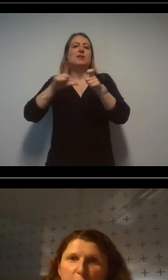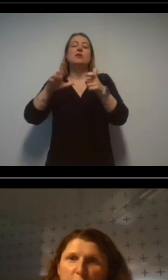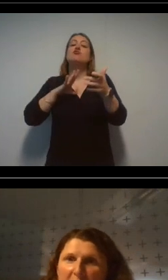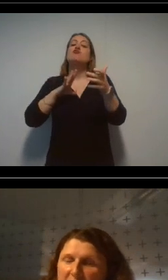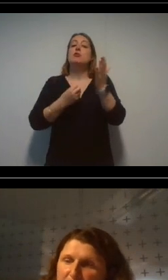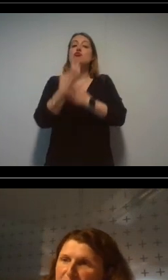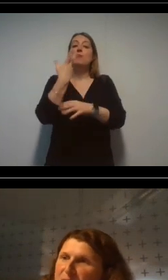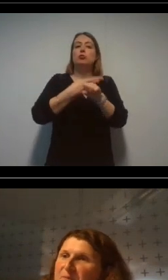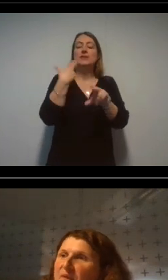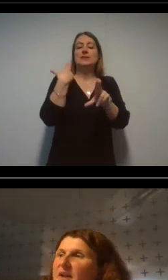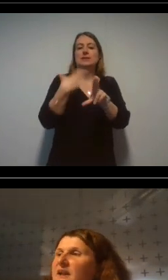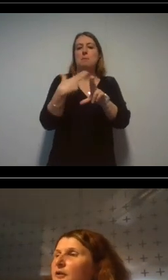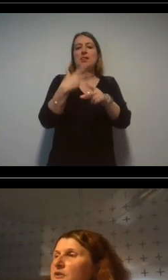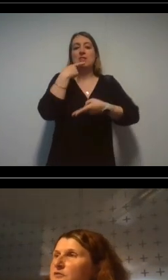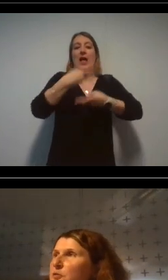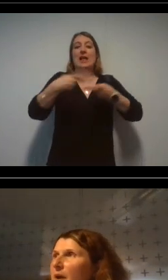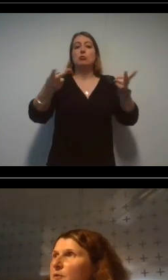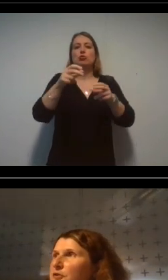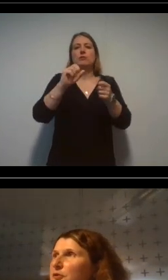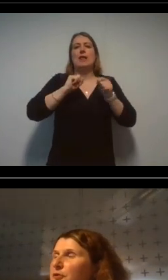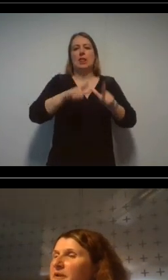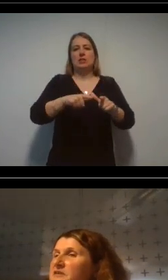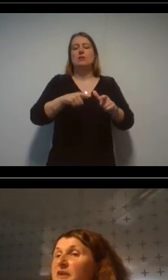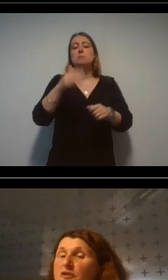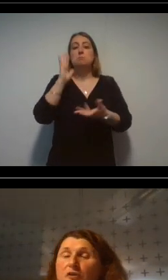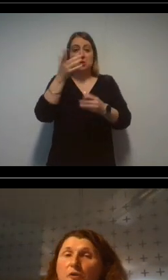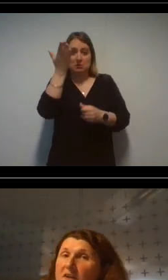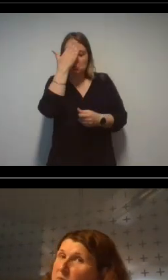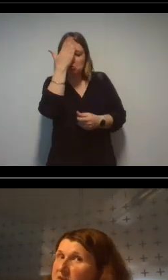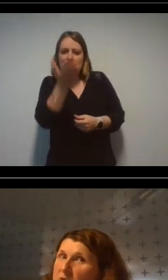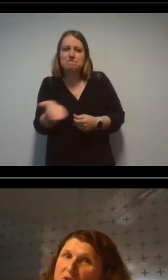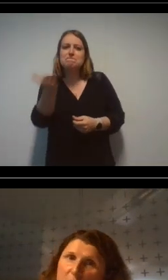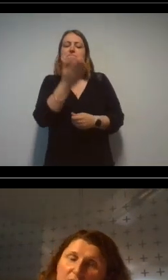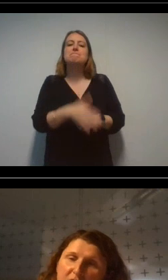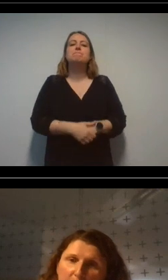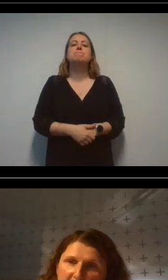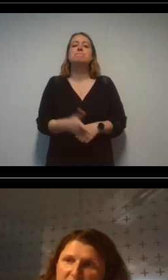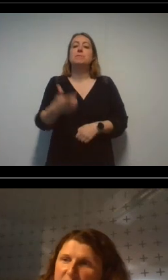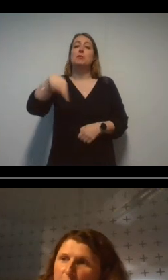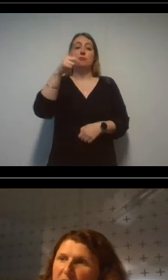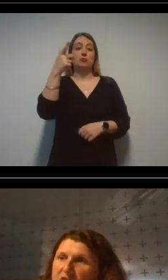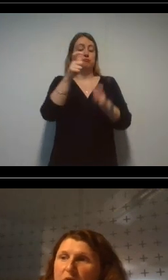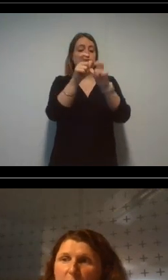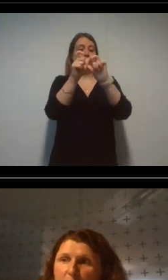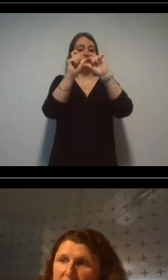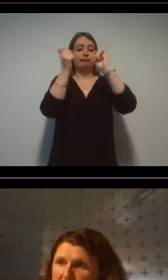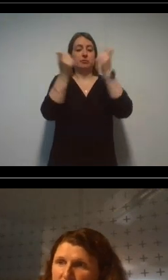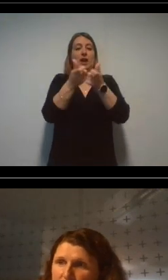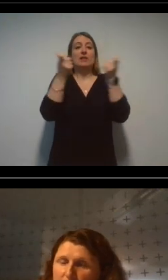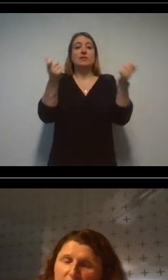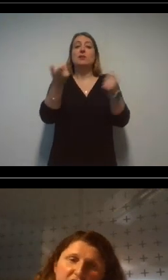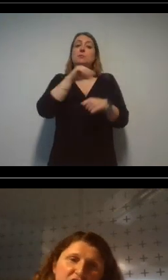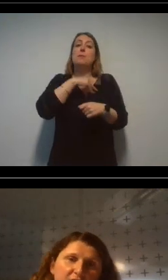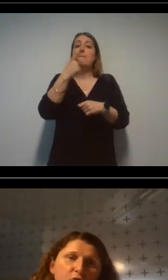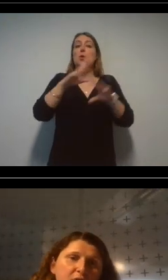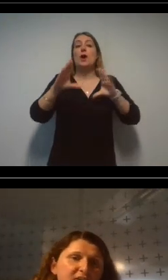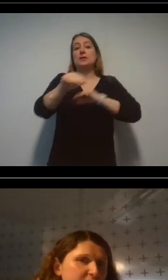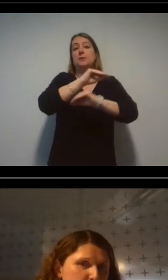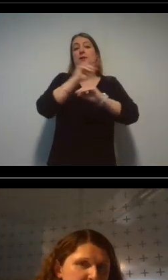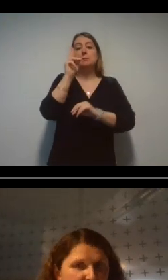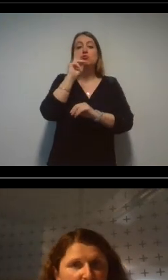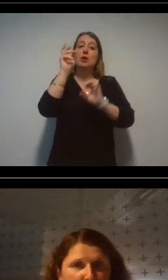avez déjà entendu parler. Et qui vous permet en tant qu'entreprise, via votre espace habituel, via My Atlas Entreprise, de déposer vos annonces, mais aussi de